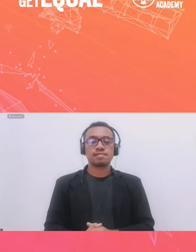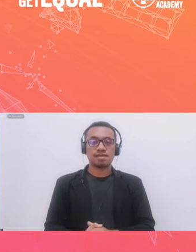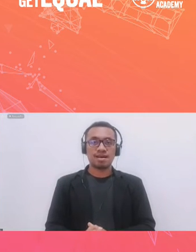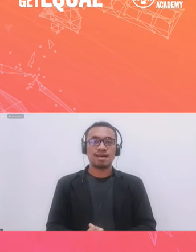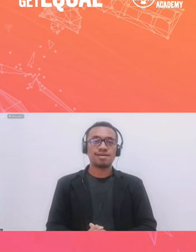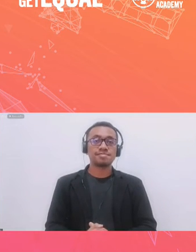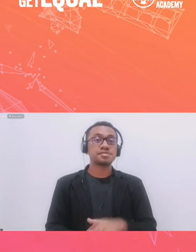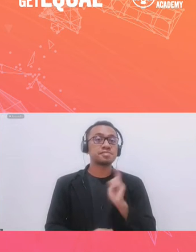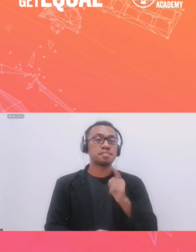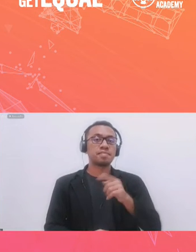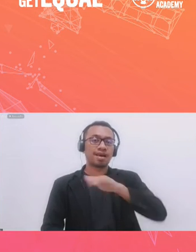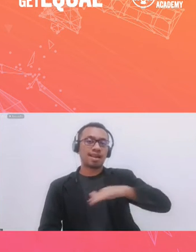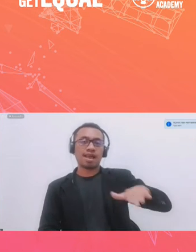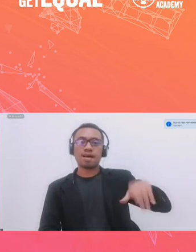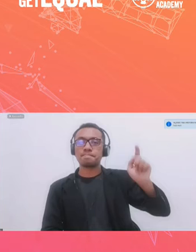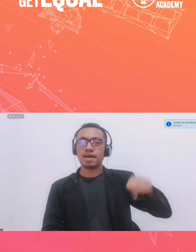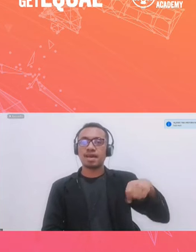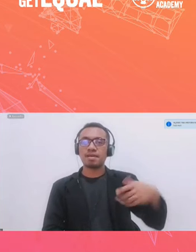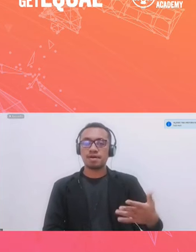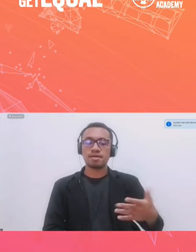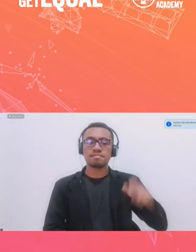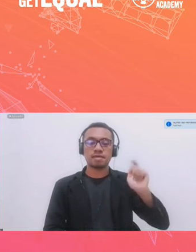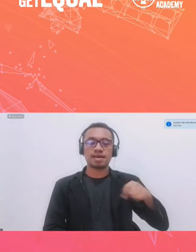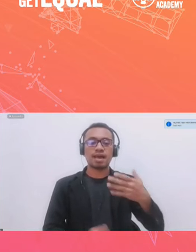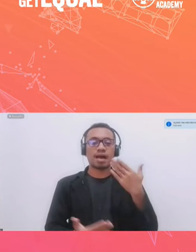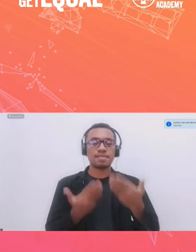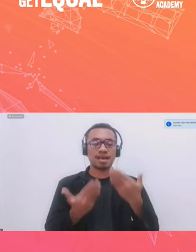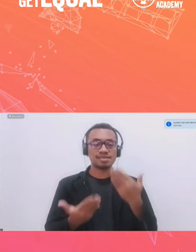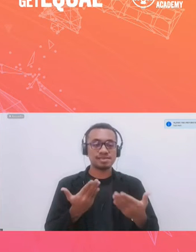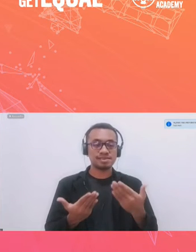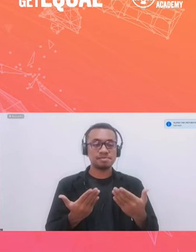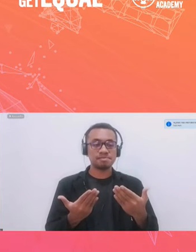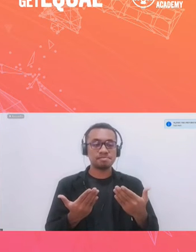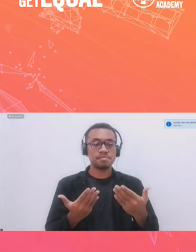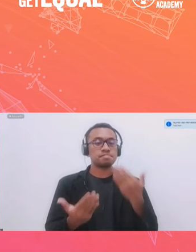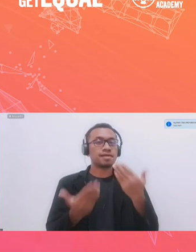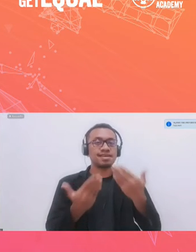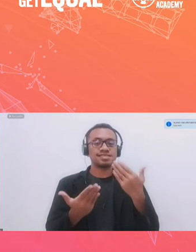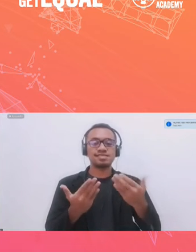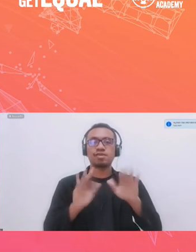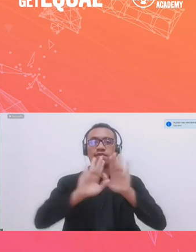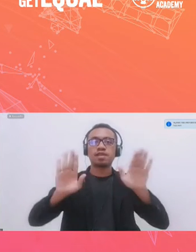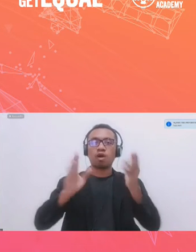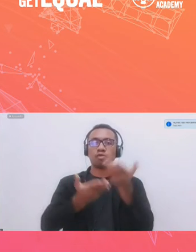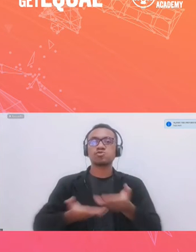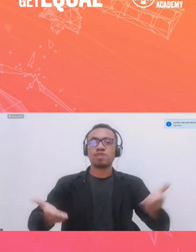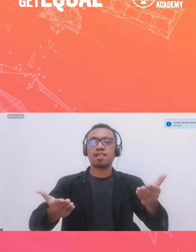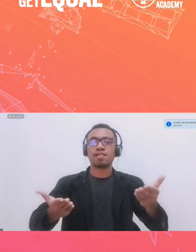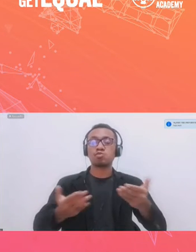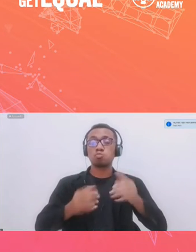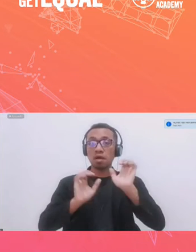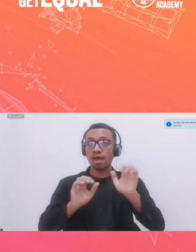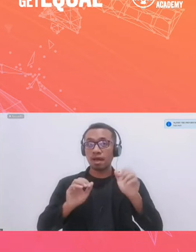kan banyak sekali memakai platform media sosial online ya. Apakah WhatsApp, yang paling banyak tuh WhatsApp